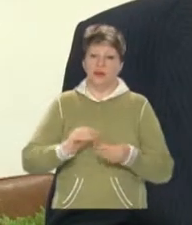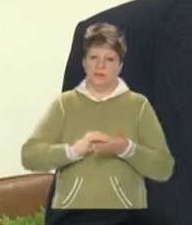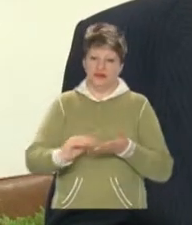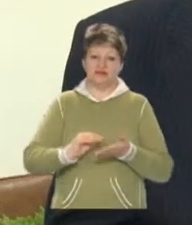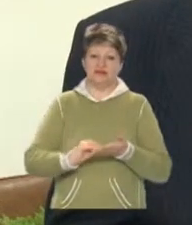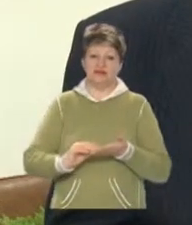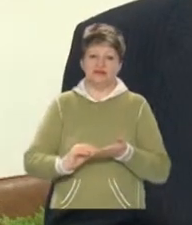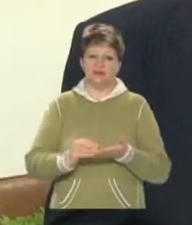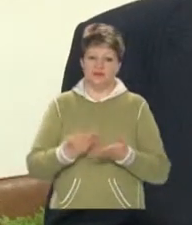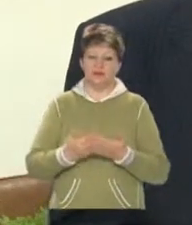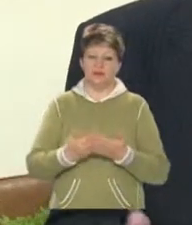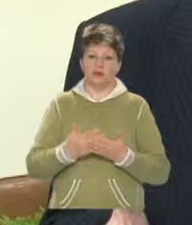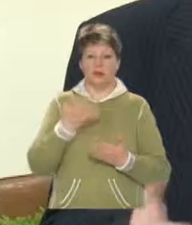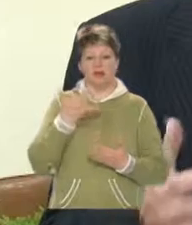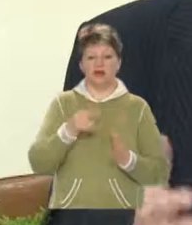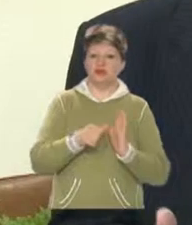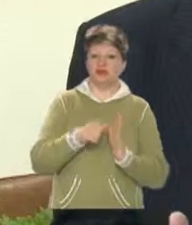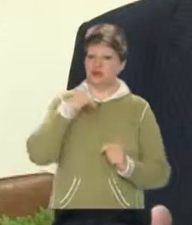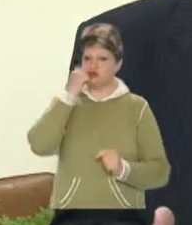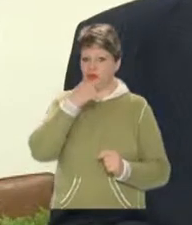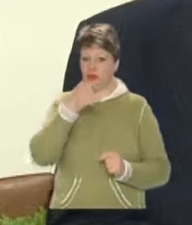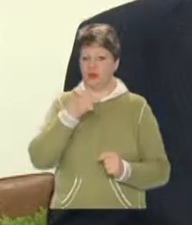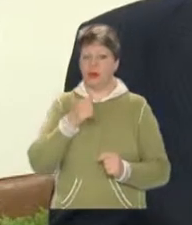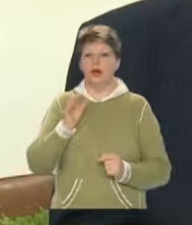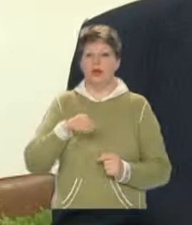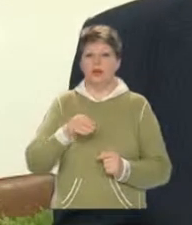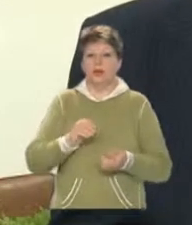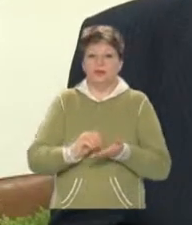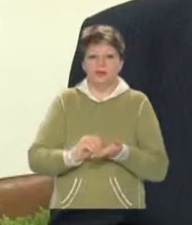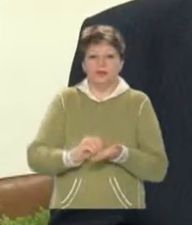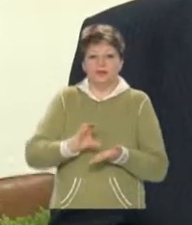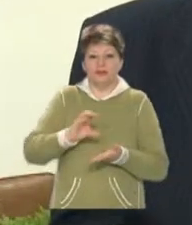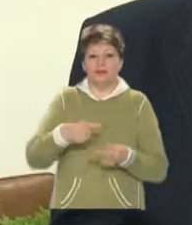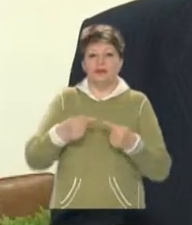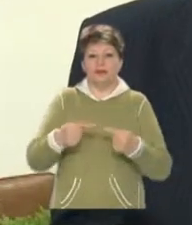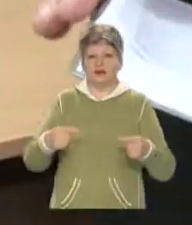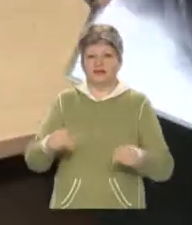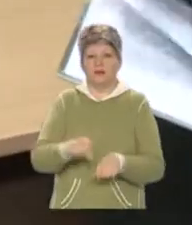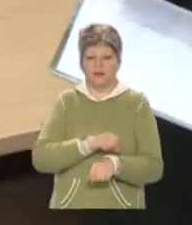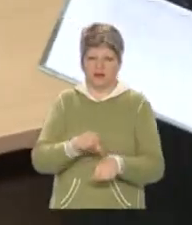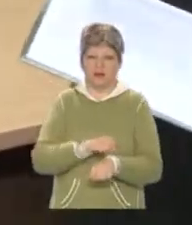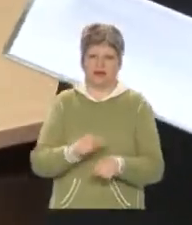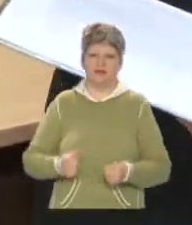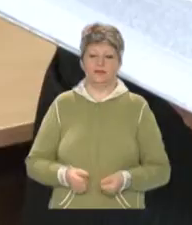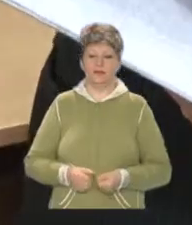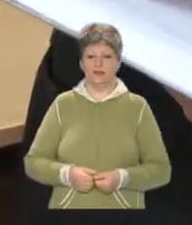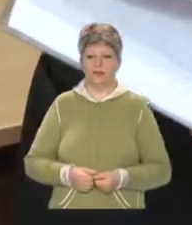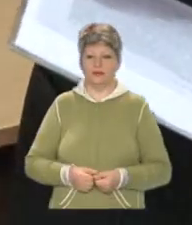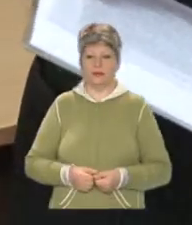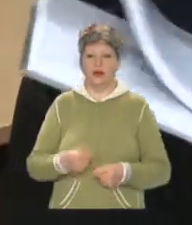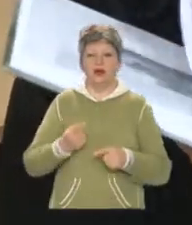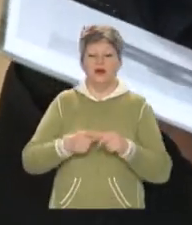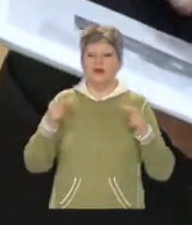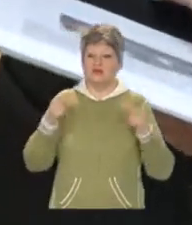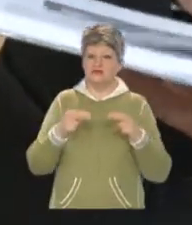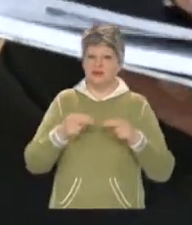Писалася вона років 5-6, а потім вже воно збиралося, ці матеріали, і вийшла така книга. У дослідженні автор